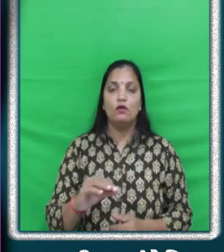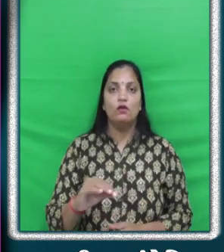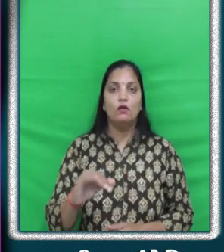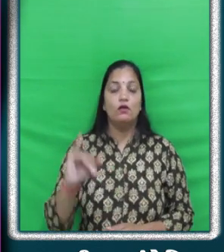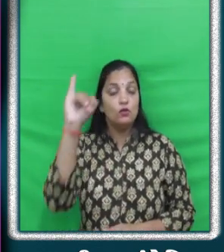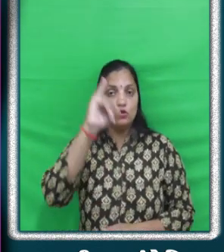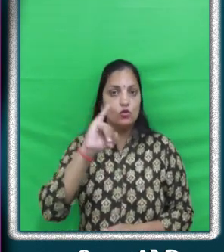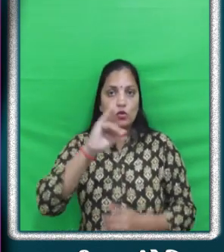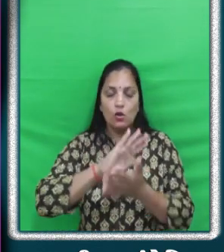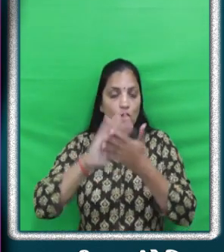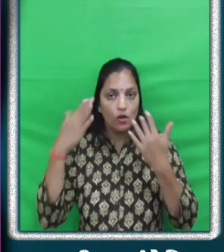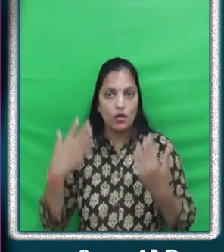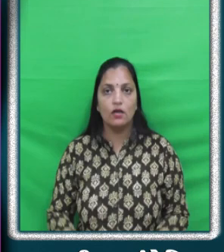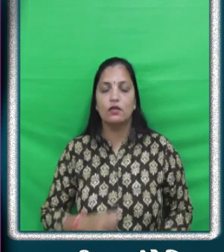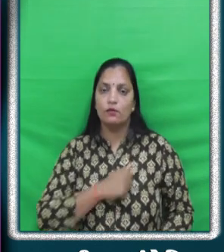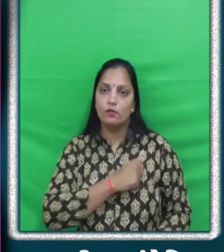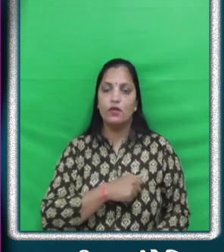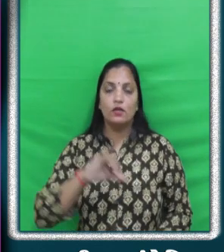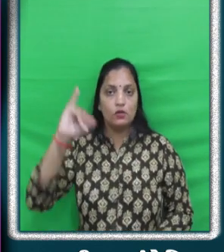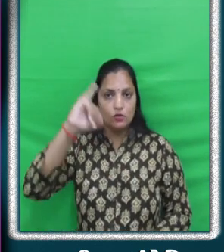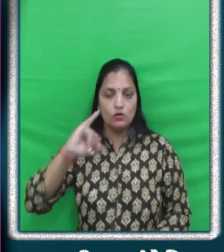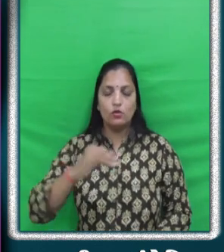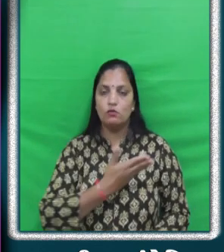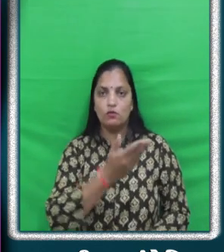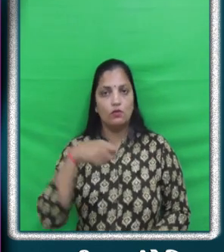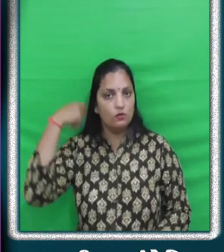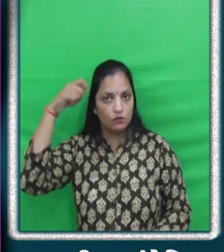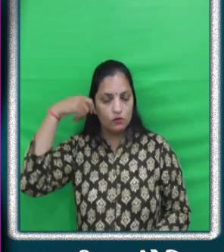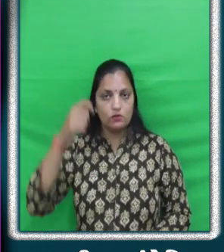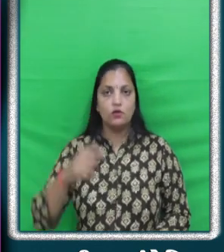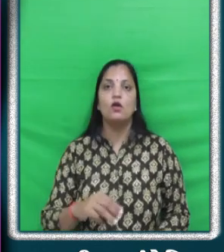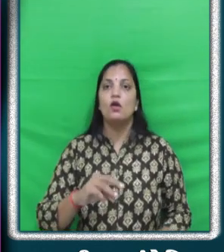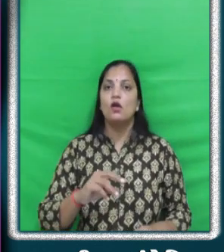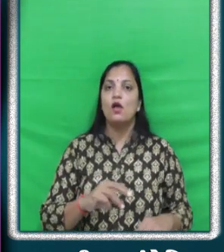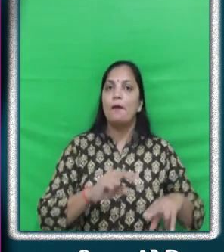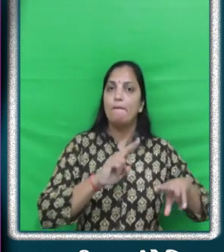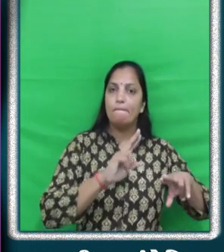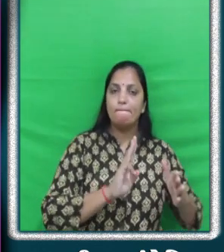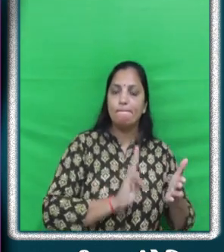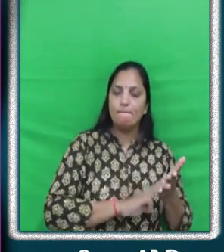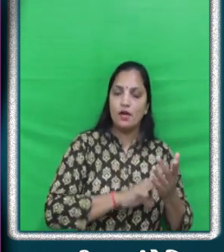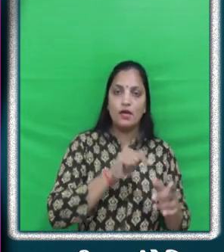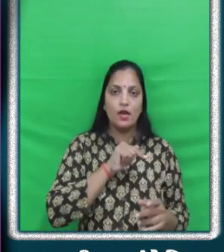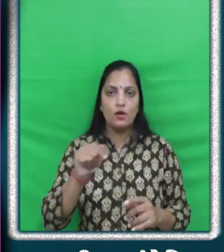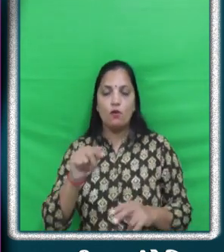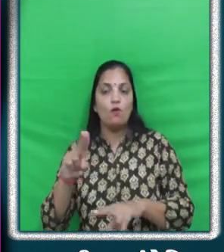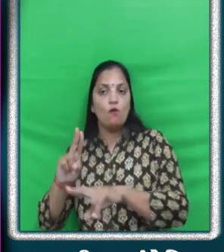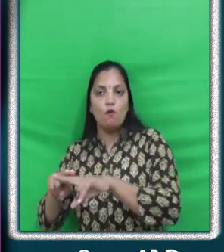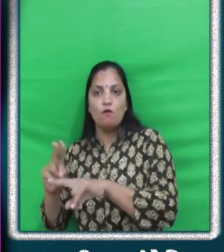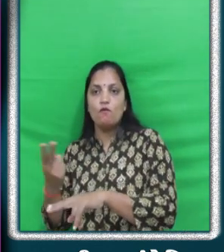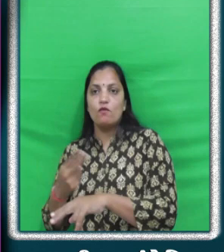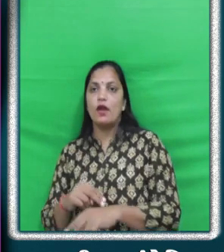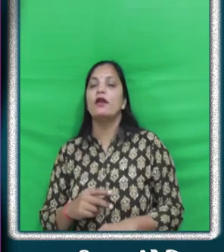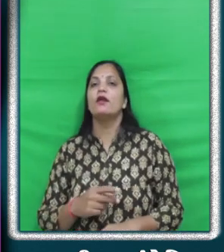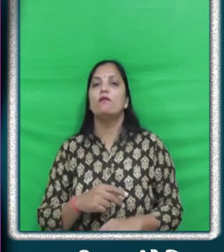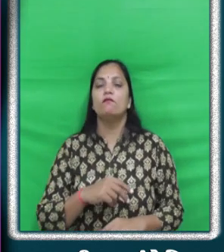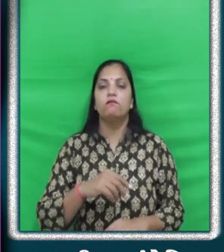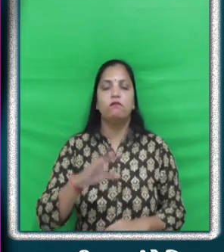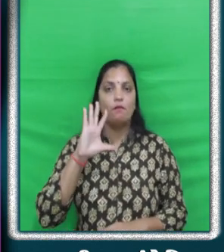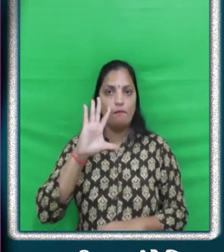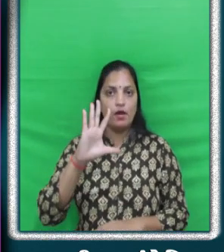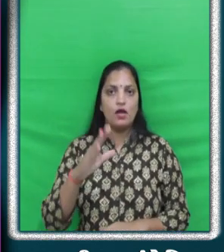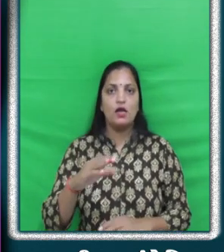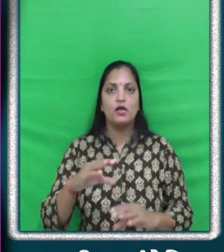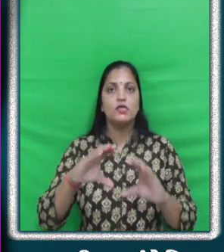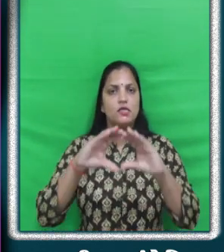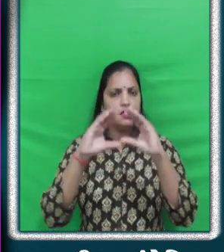છે. દરેકે આ વિડીયો જોવાનો છે. બધા વિડીયો સોમથી શુક્ર જે 5 સેશન આવ્યા હતા તે 5-5 સેશન તમારે જોવાના